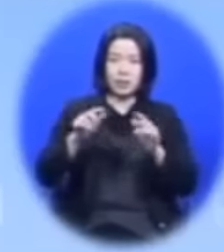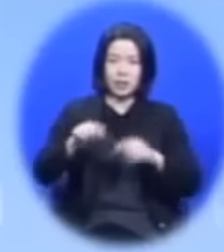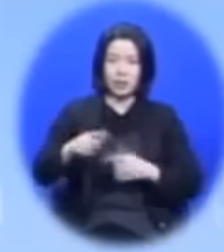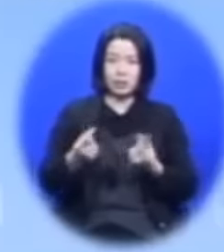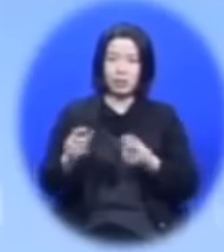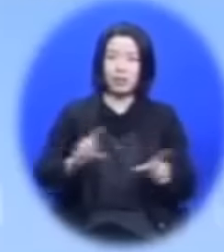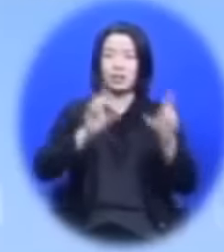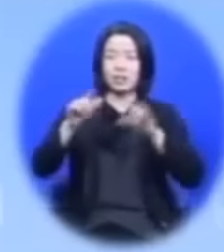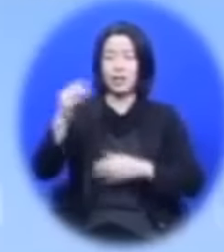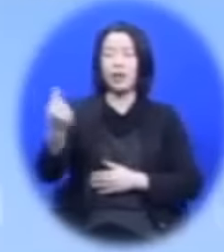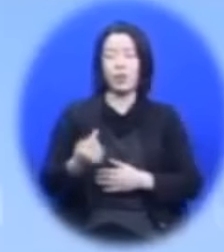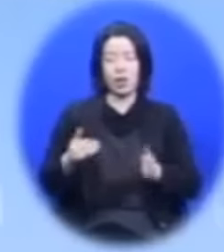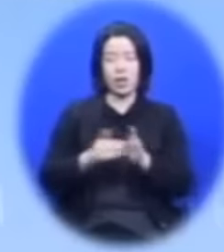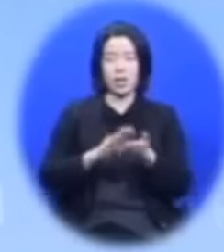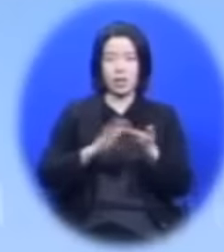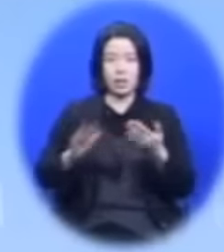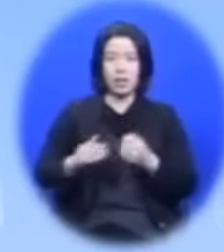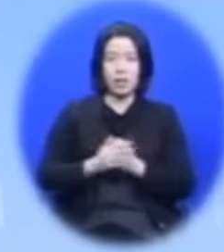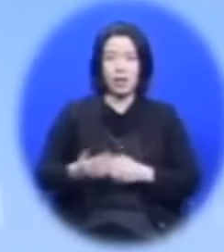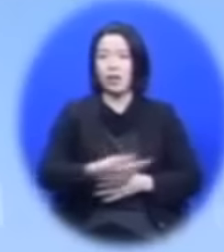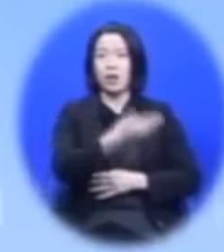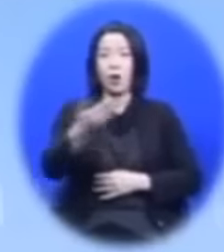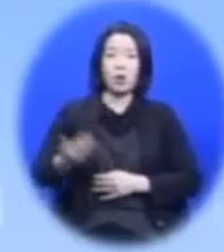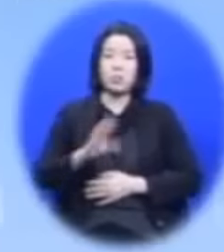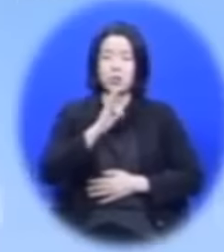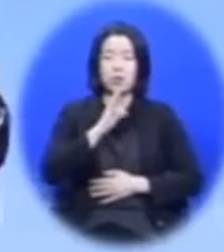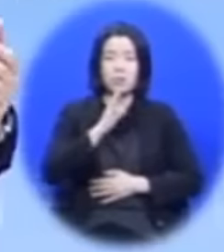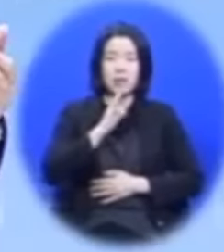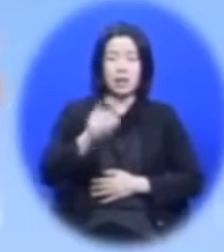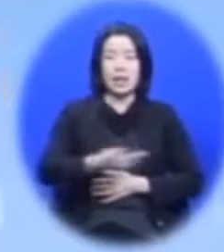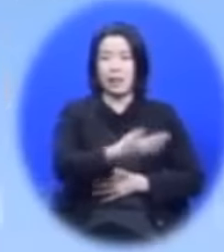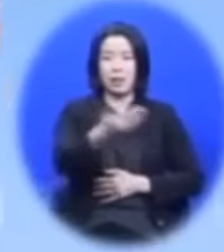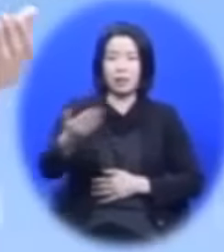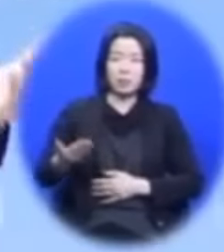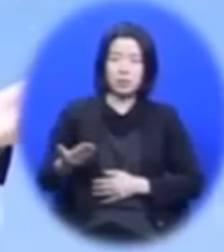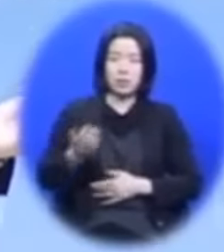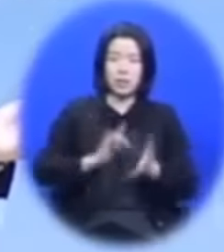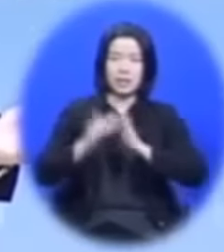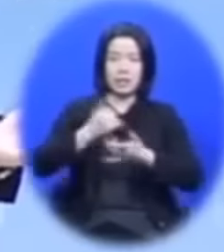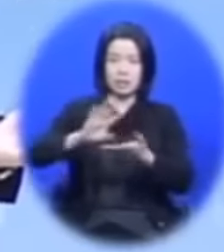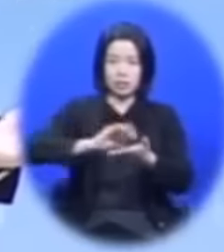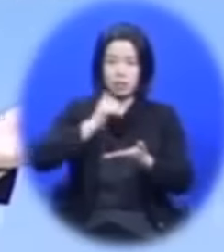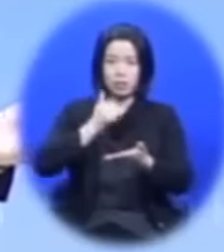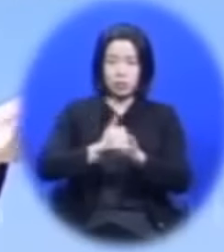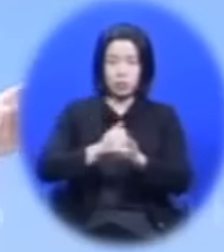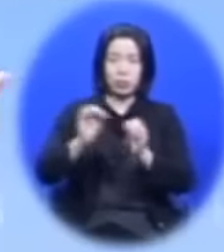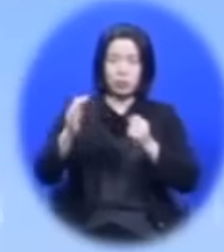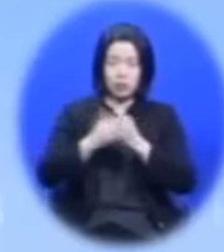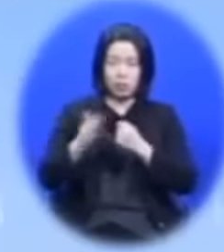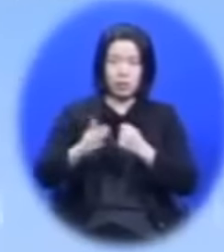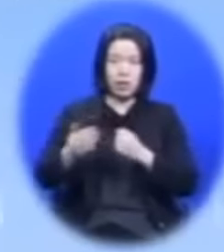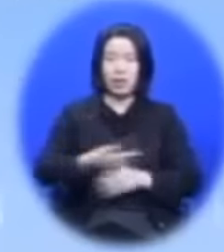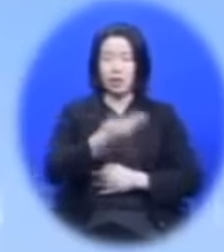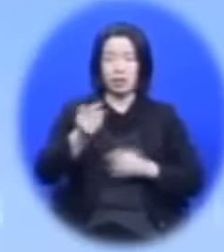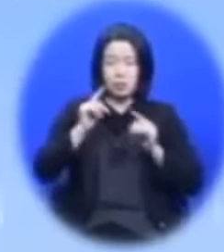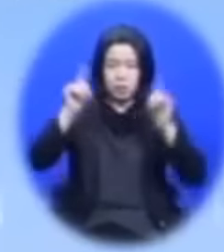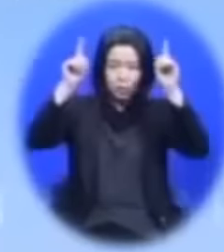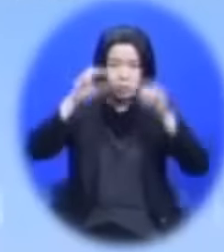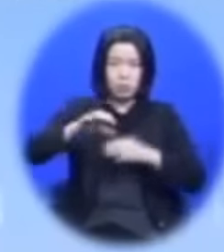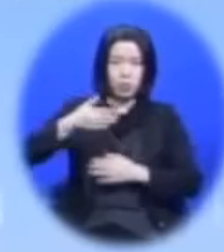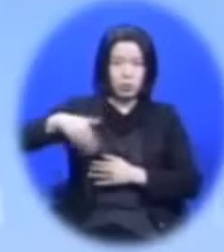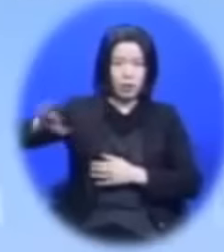살았습니다. 여러분 정말 여러분이 예수 그리스도로 인하여 여러분이 지옥에 가는 자가